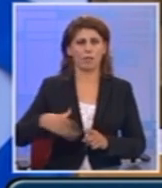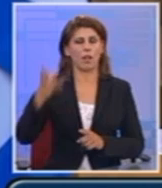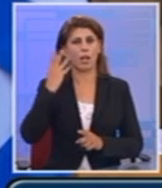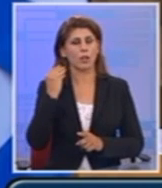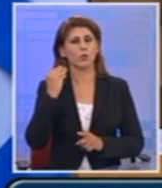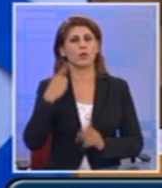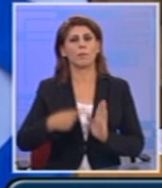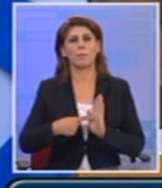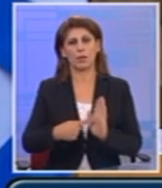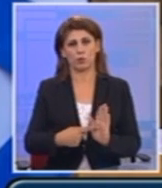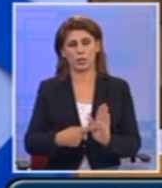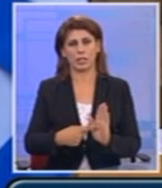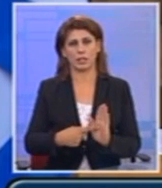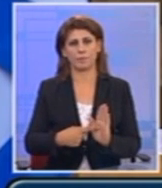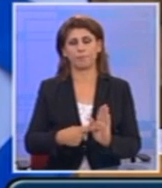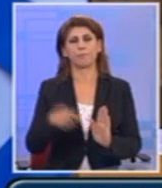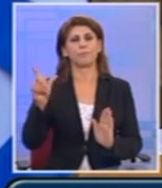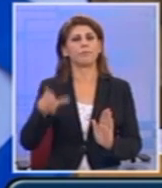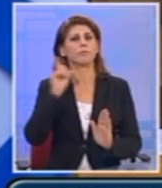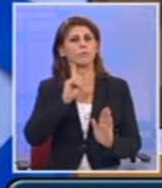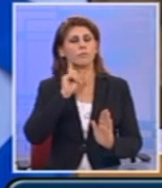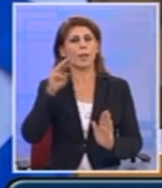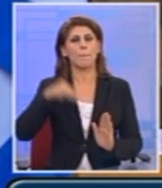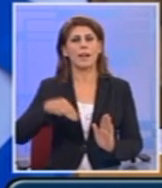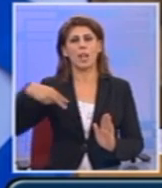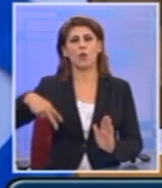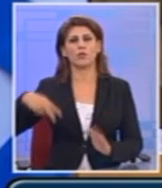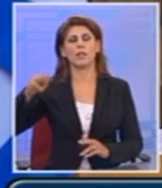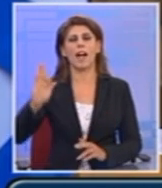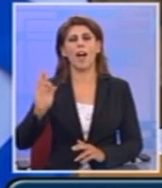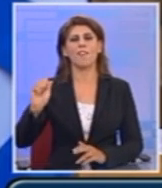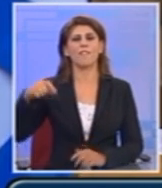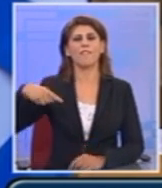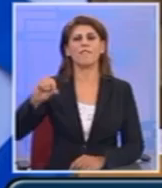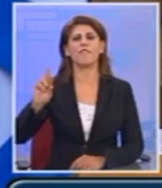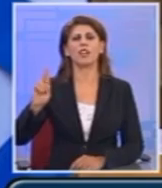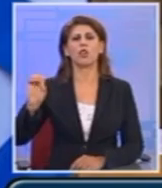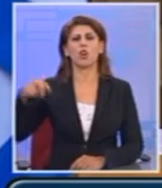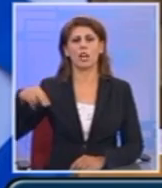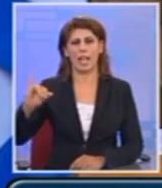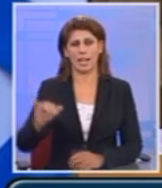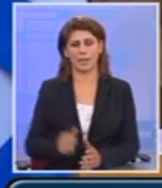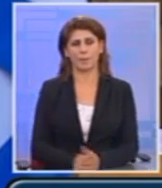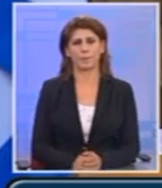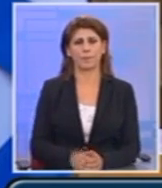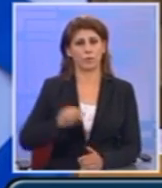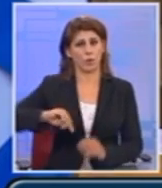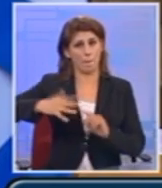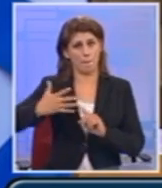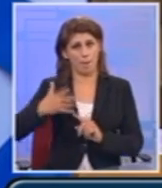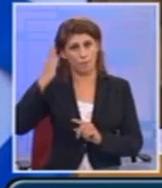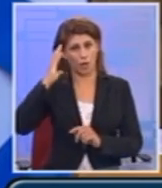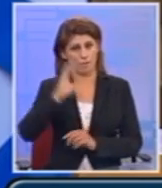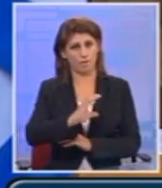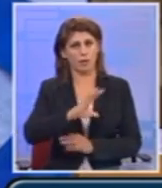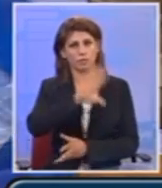την παρουσίαση από την κυρία μαρία λουτσία φαρέ μπαίνουμε στο πέτο κεφάλαιο